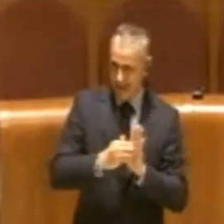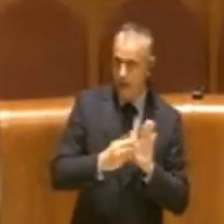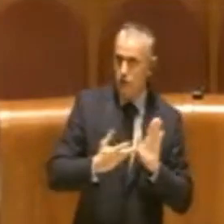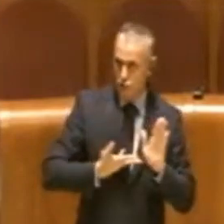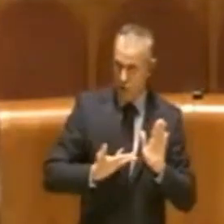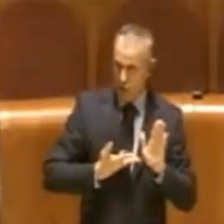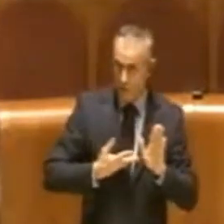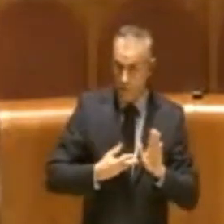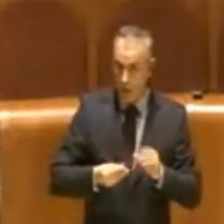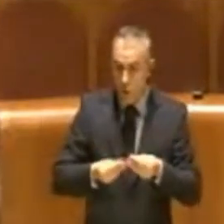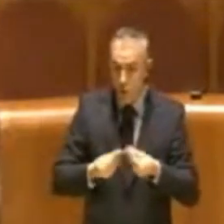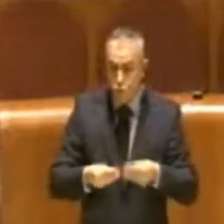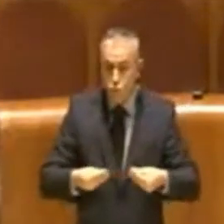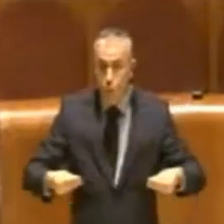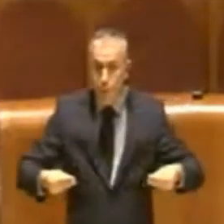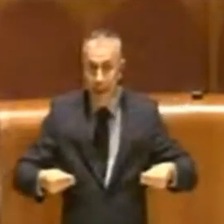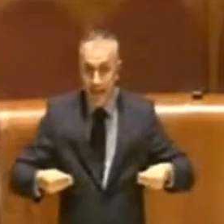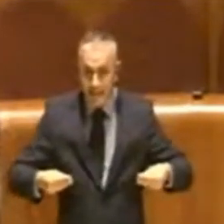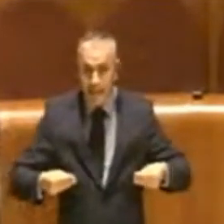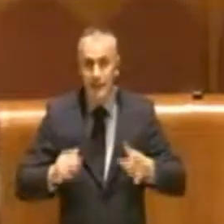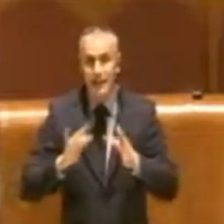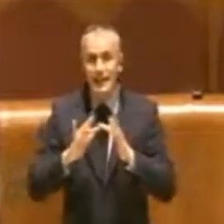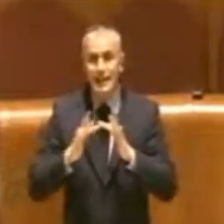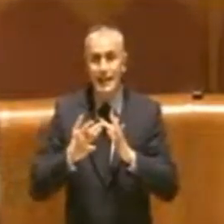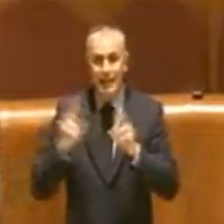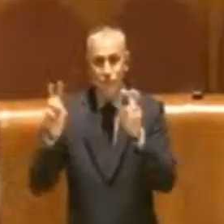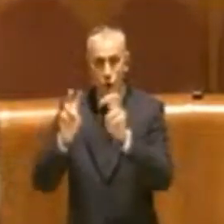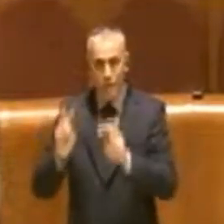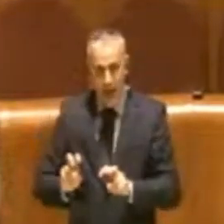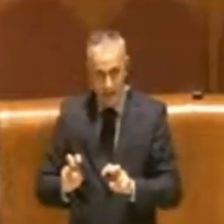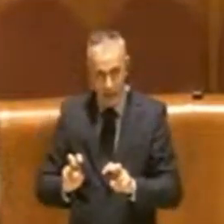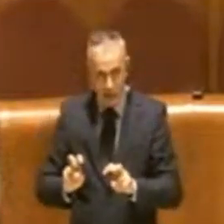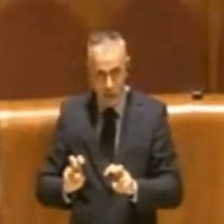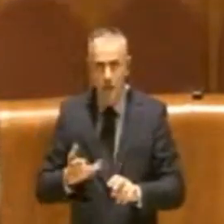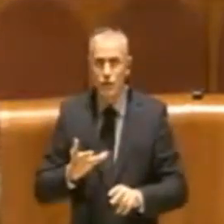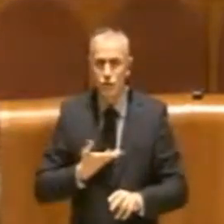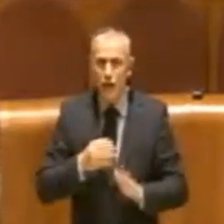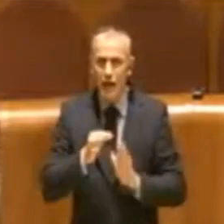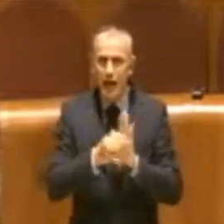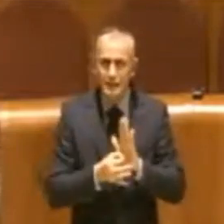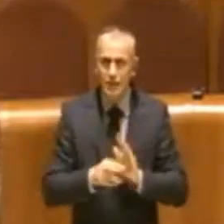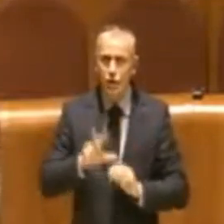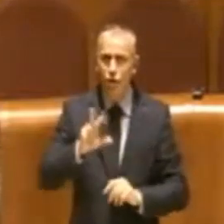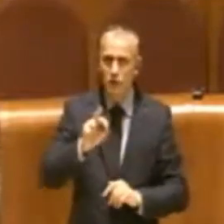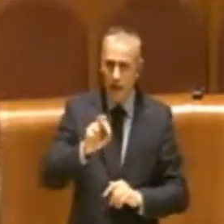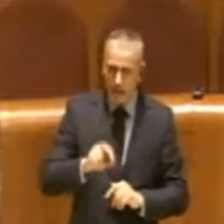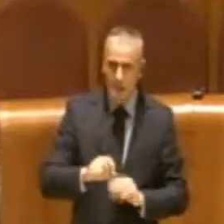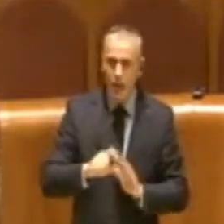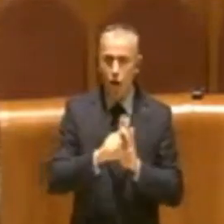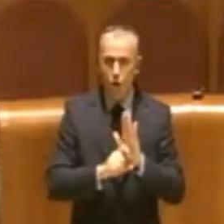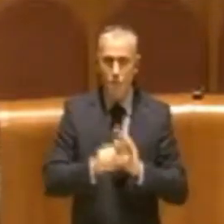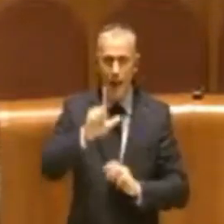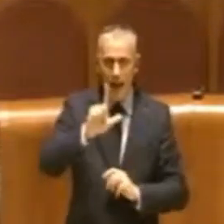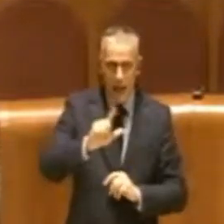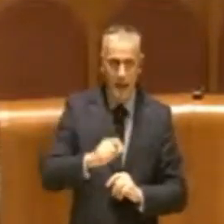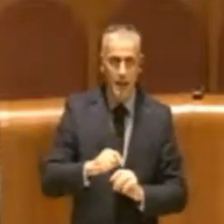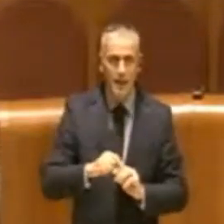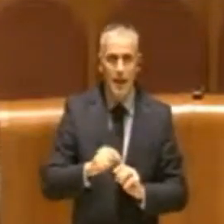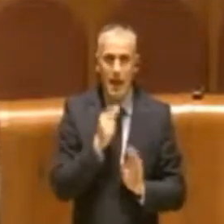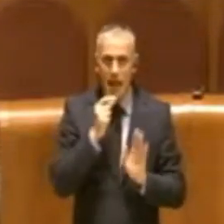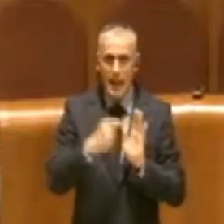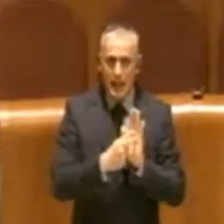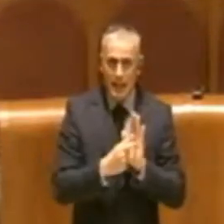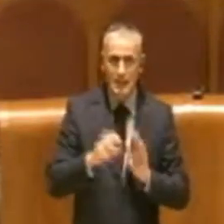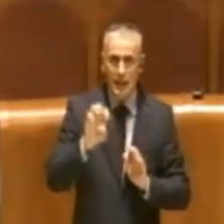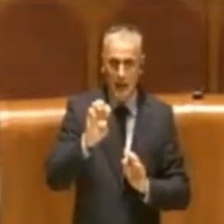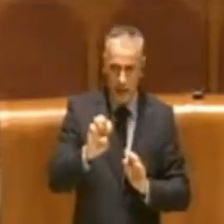gli strumenti anche informatici da questo punto di vista, l'articolo 30, e lettera H, prevede che la disciplina degli